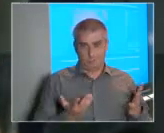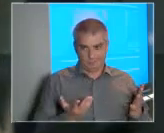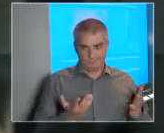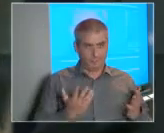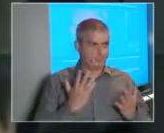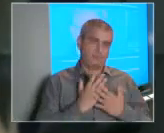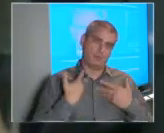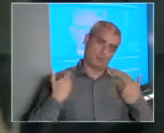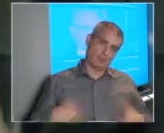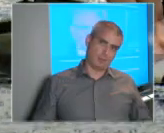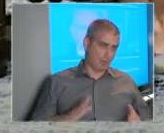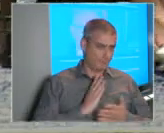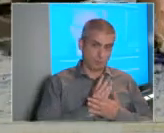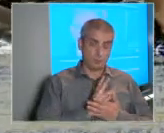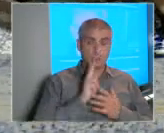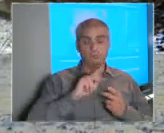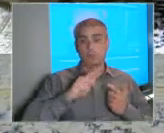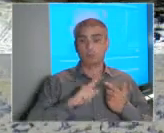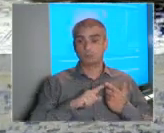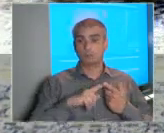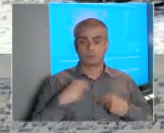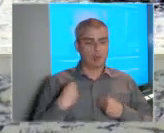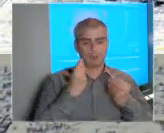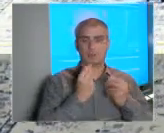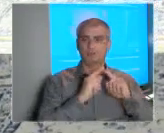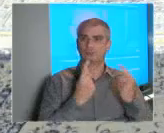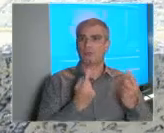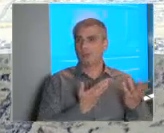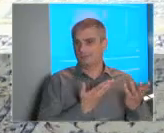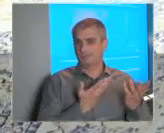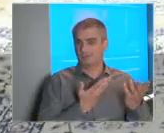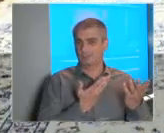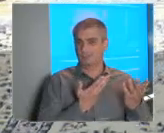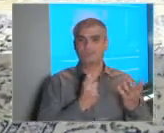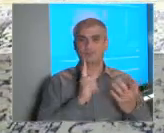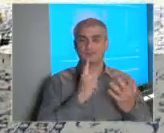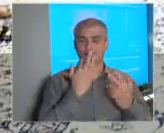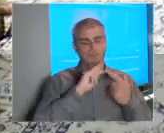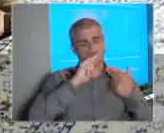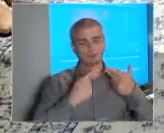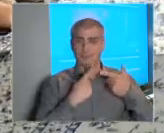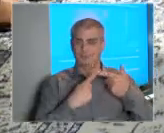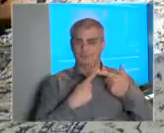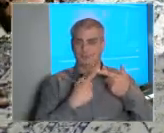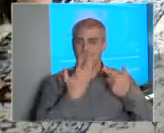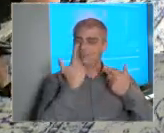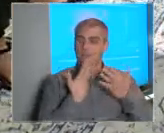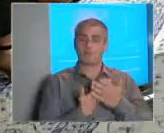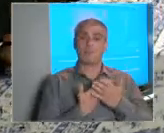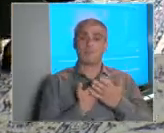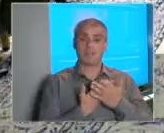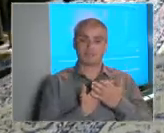כן, עייפנו. אפשרות אחרת זה להעביר למישהו אחר, למי שמספר 2 בכמות